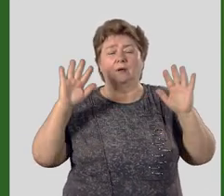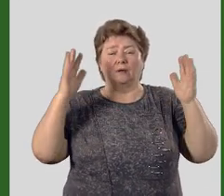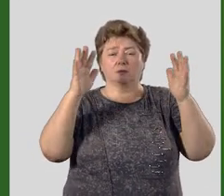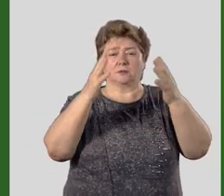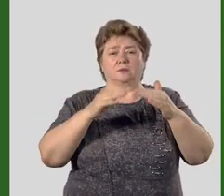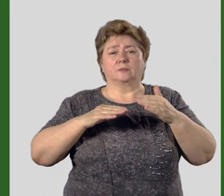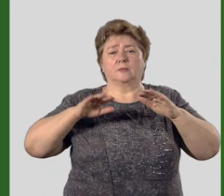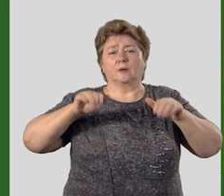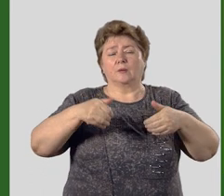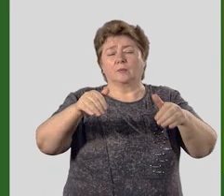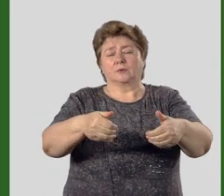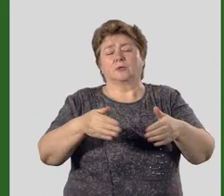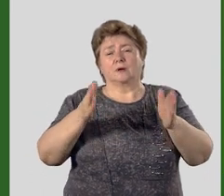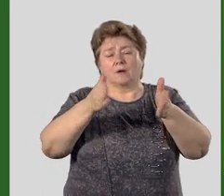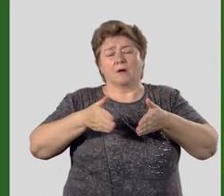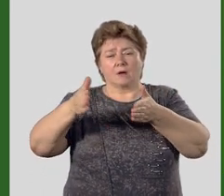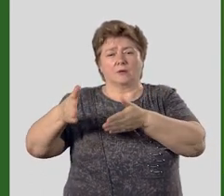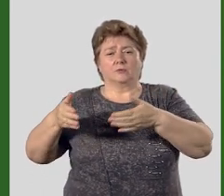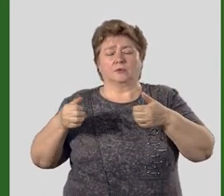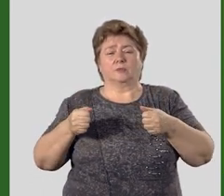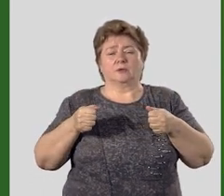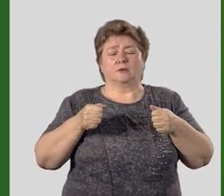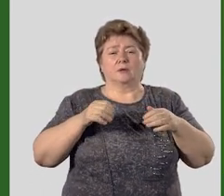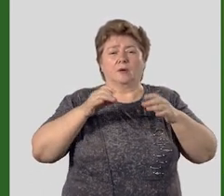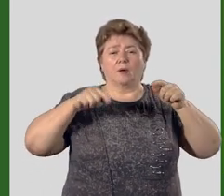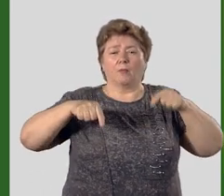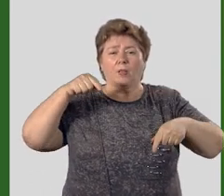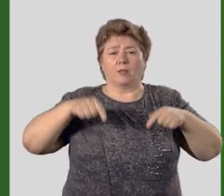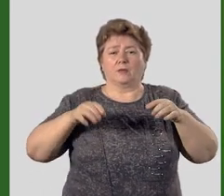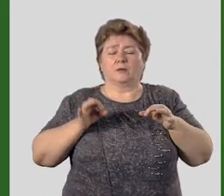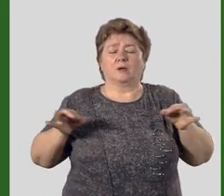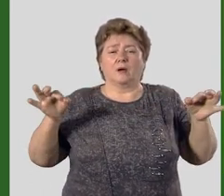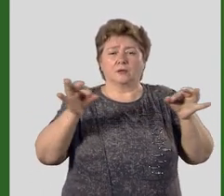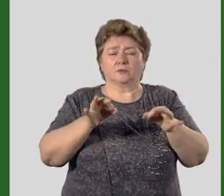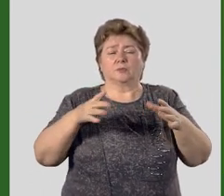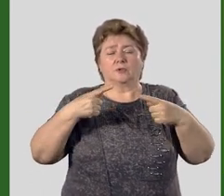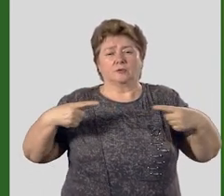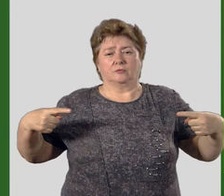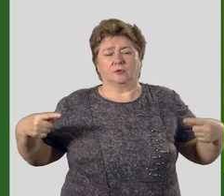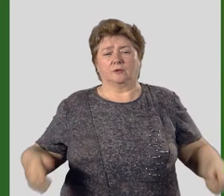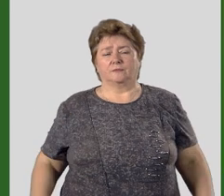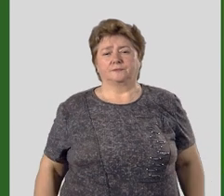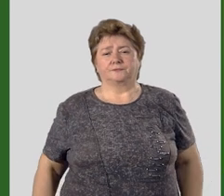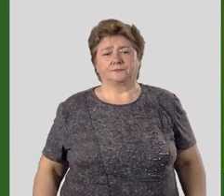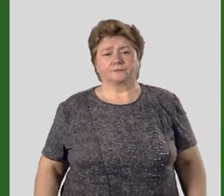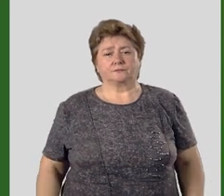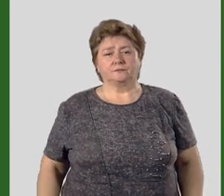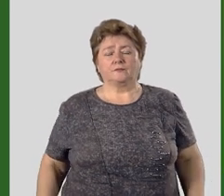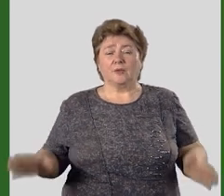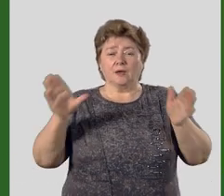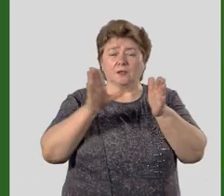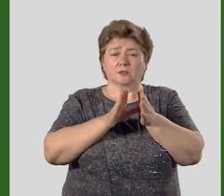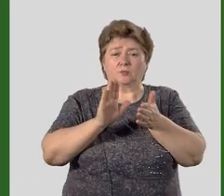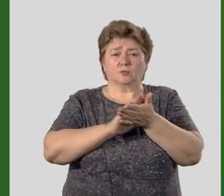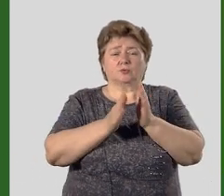Лесами, пашнями, огородами, болотами, озерами и другие. С